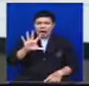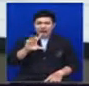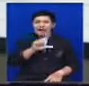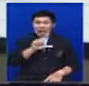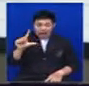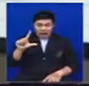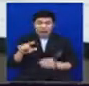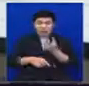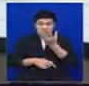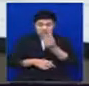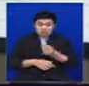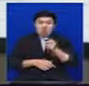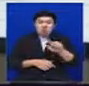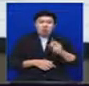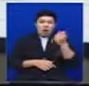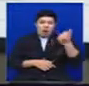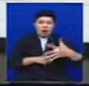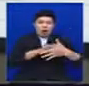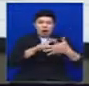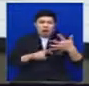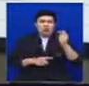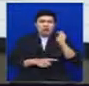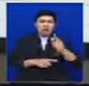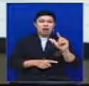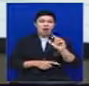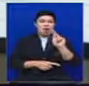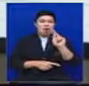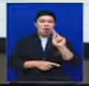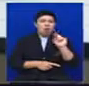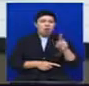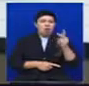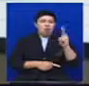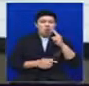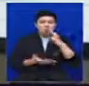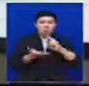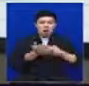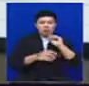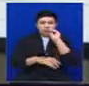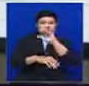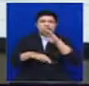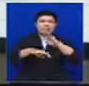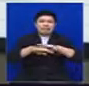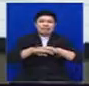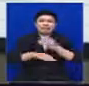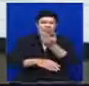าทเหลืออีก5ช่องยังไม่ชำระกทค.ก็จะทำหนังสือแจ้งเตือนค่ะ